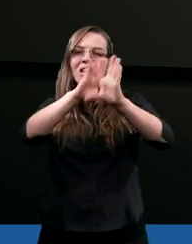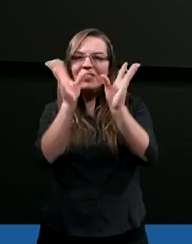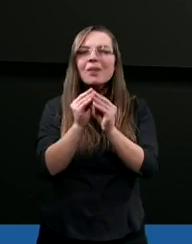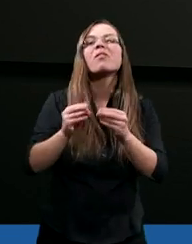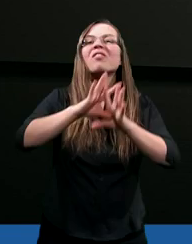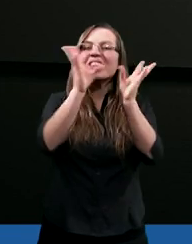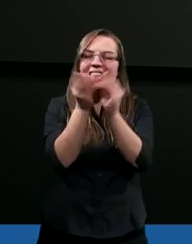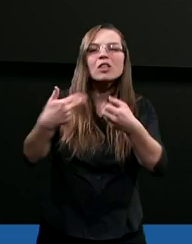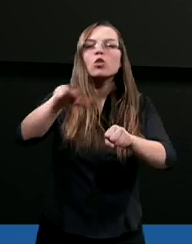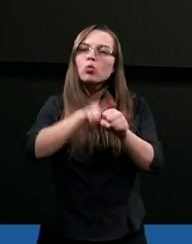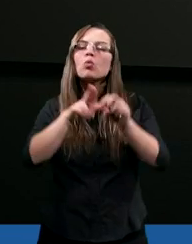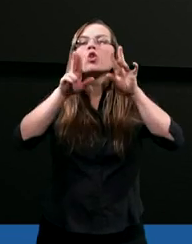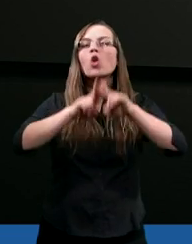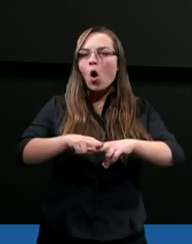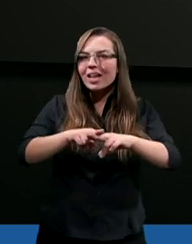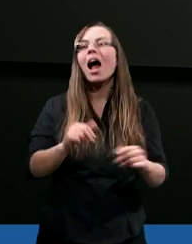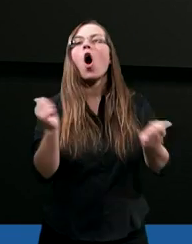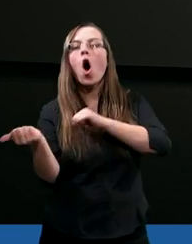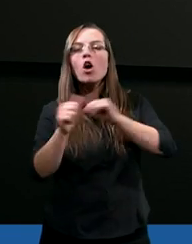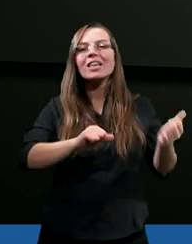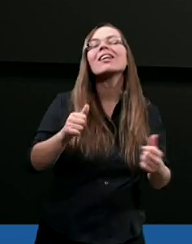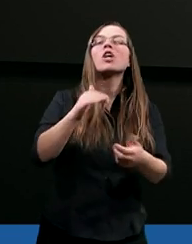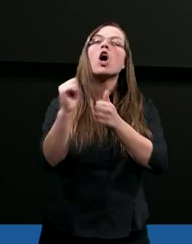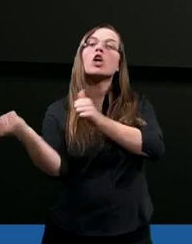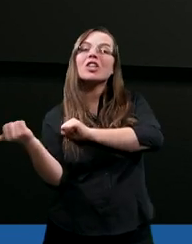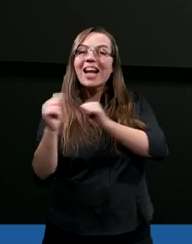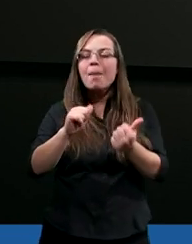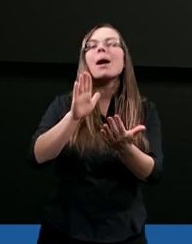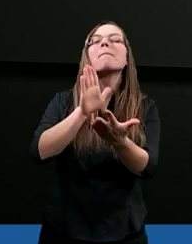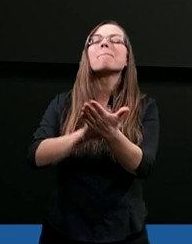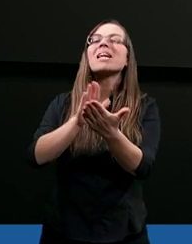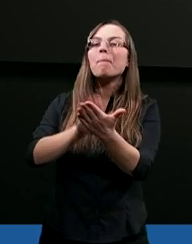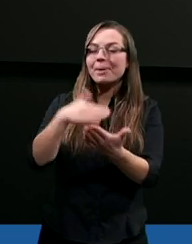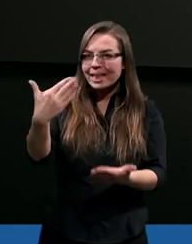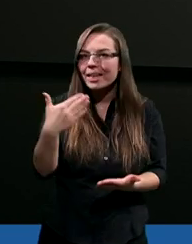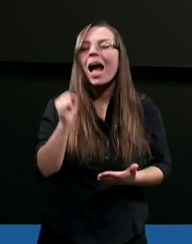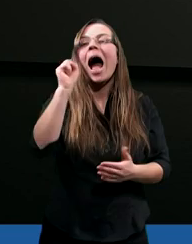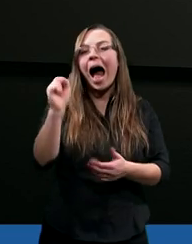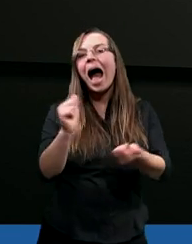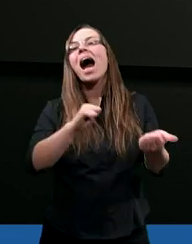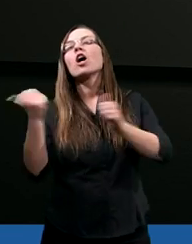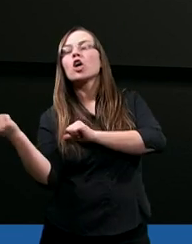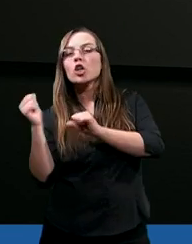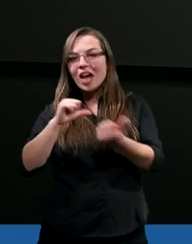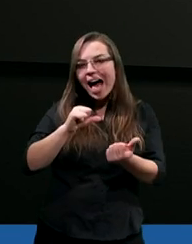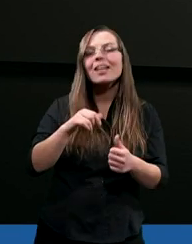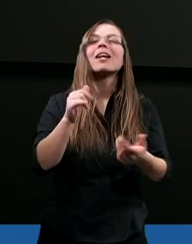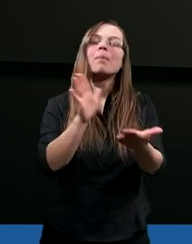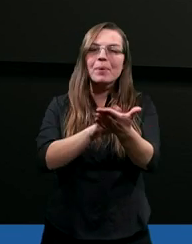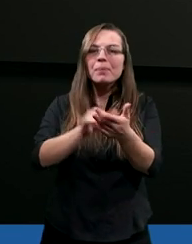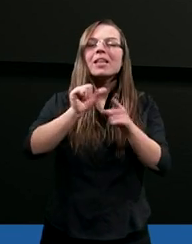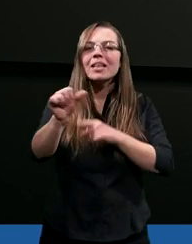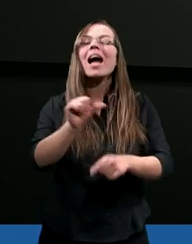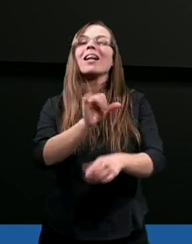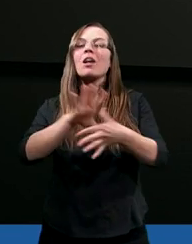wszyscy, którzy zostali ochrzczeni chrztem biblijnym. A chrztem biblijnym jesteśmy ochrzczeni